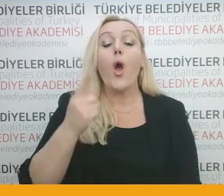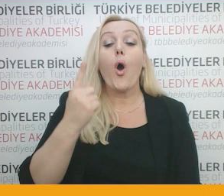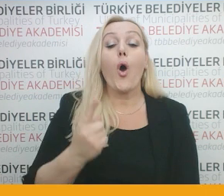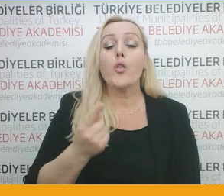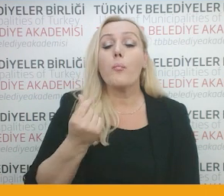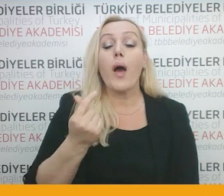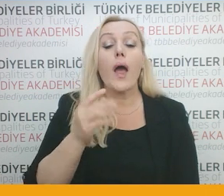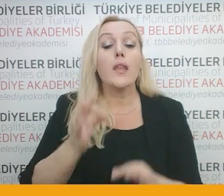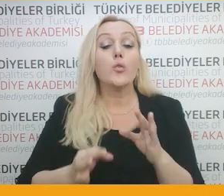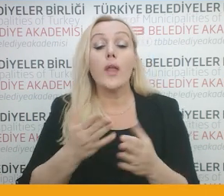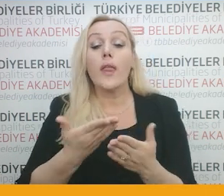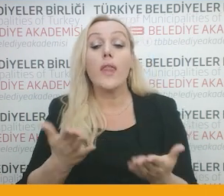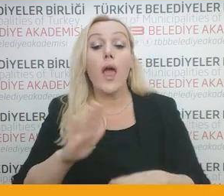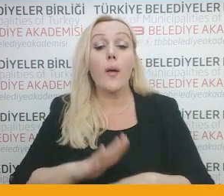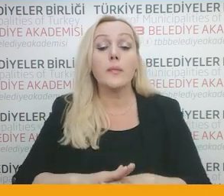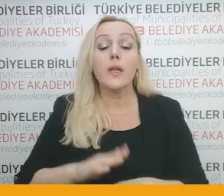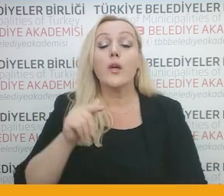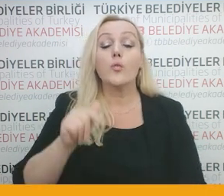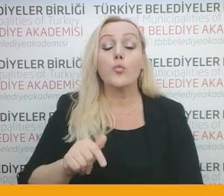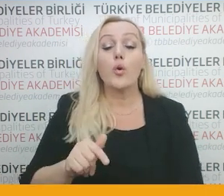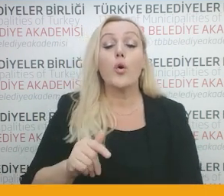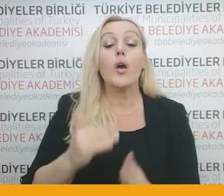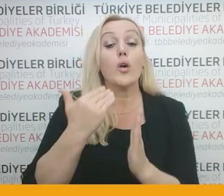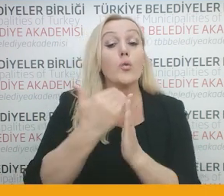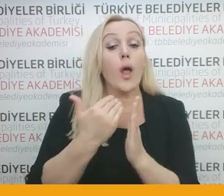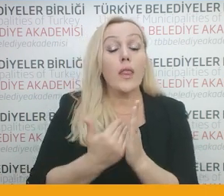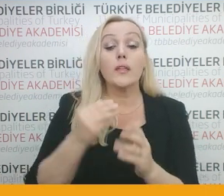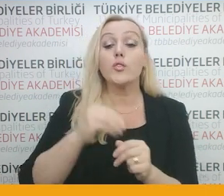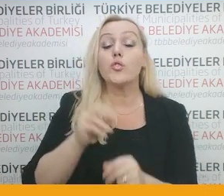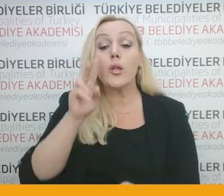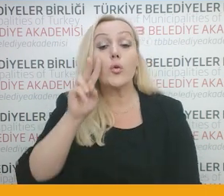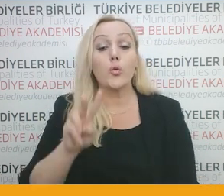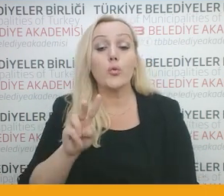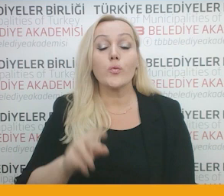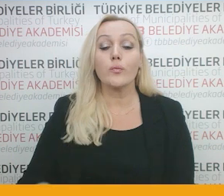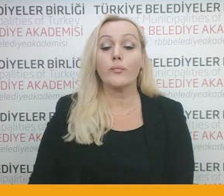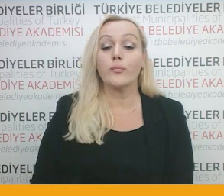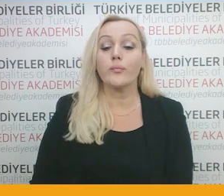nelere dikkat etmeliyiz? Bunların hepsini de bu esaslarda görebiliyoruz.